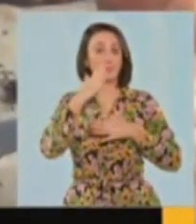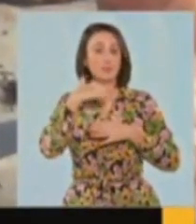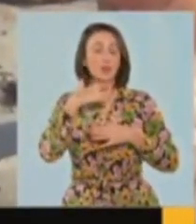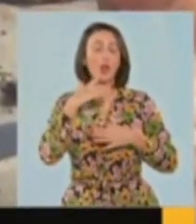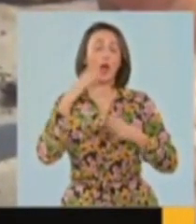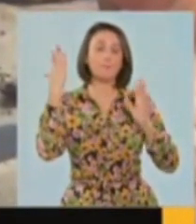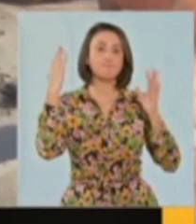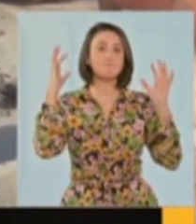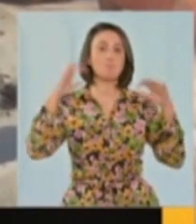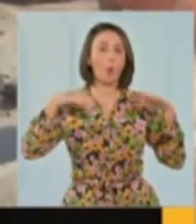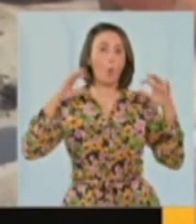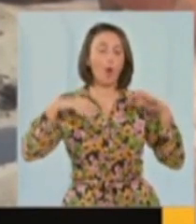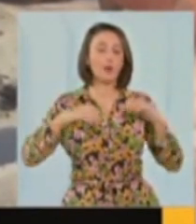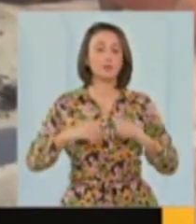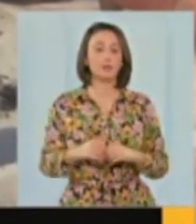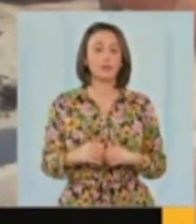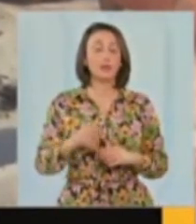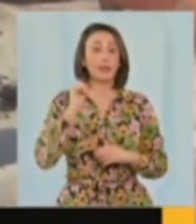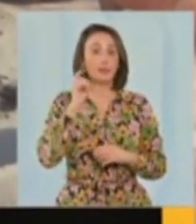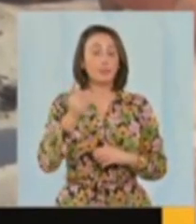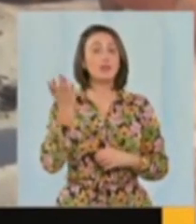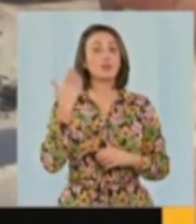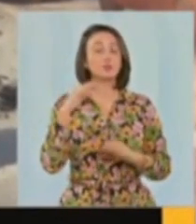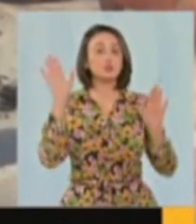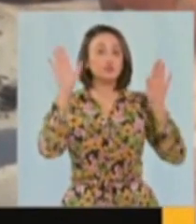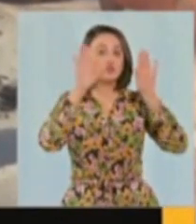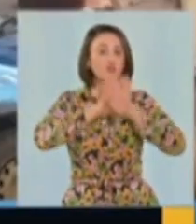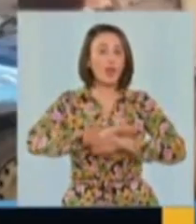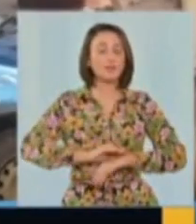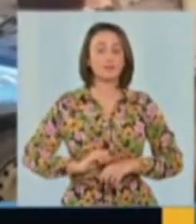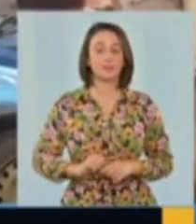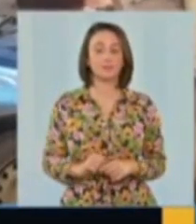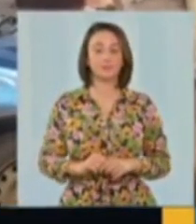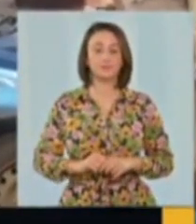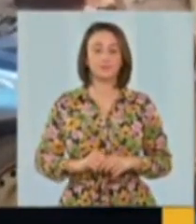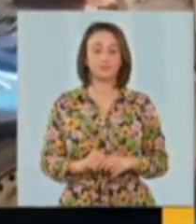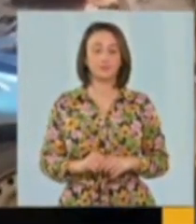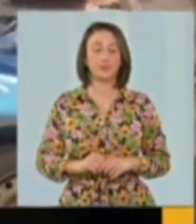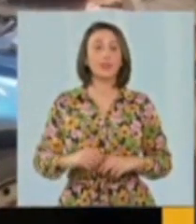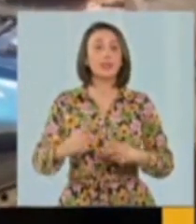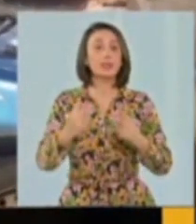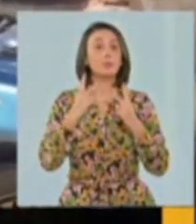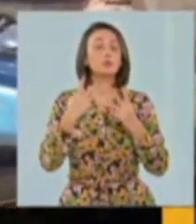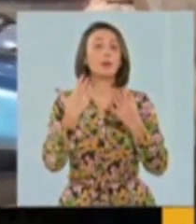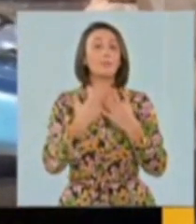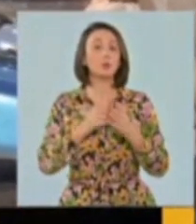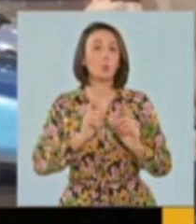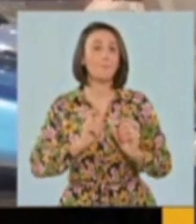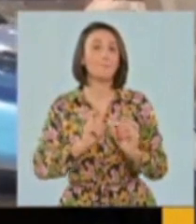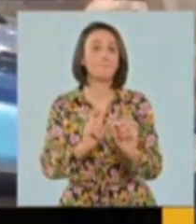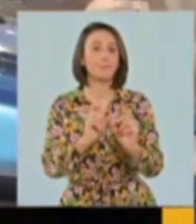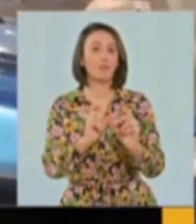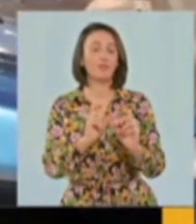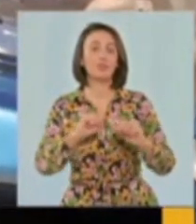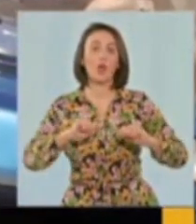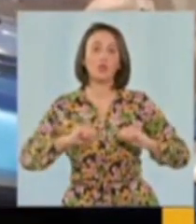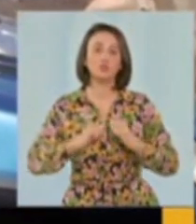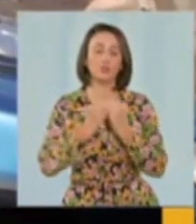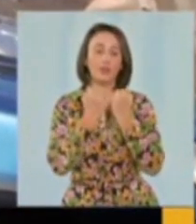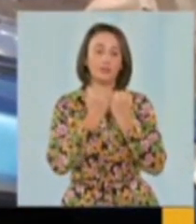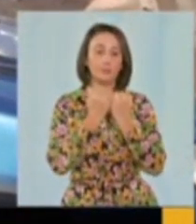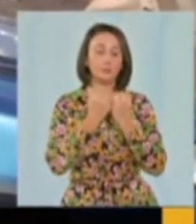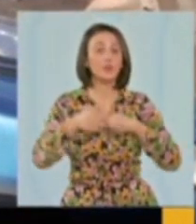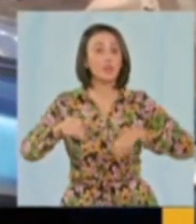a și plouat, de dimineață a fost ceață, foarte important pentru a preveni implicarea într-un accident